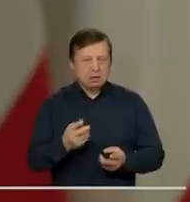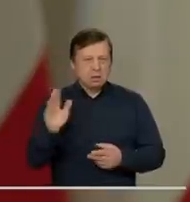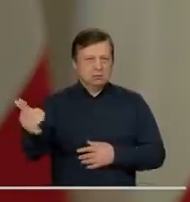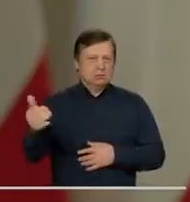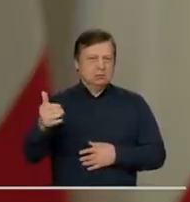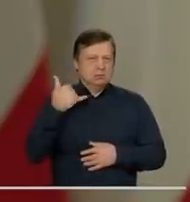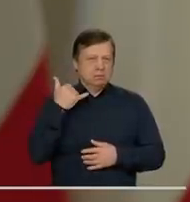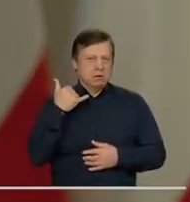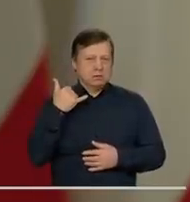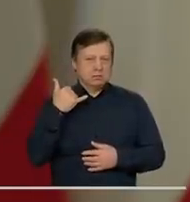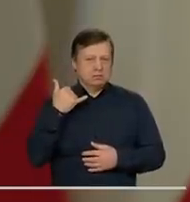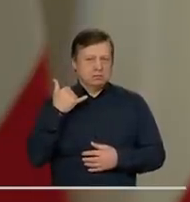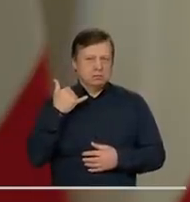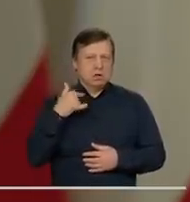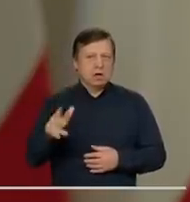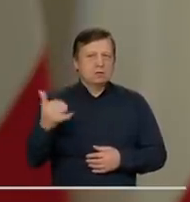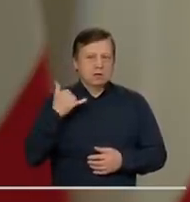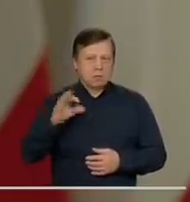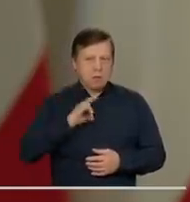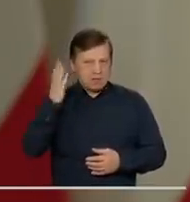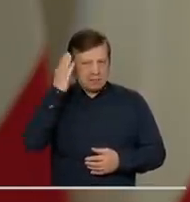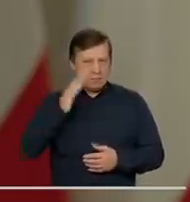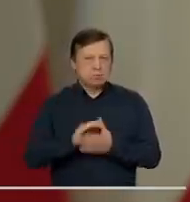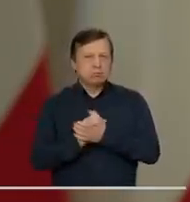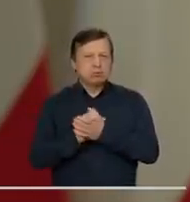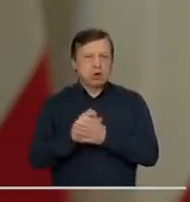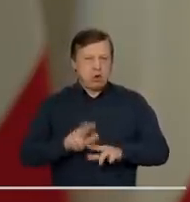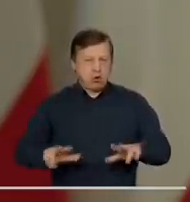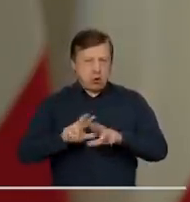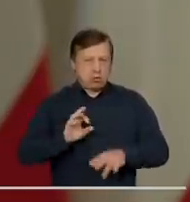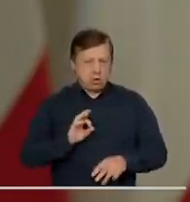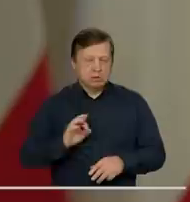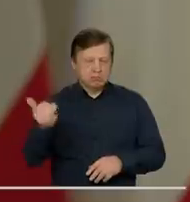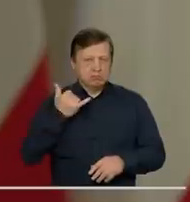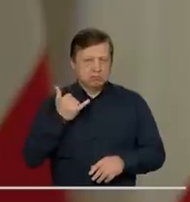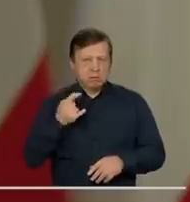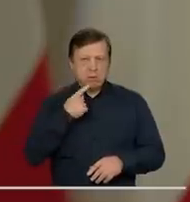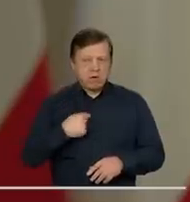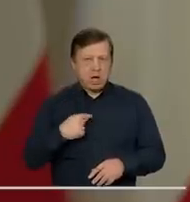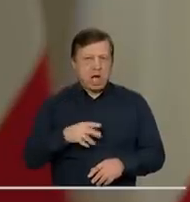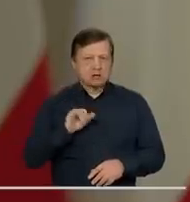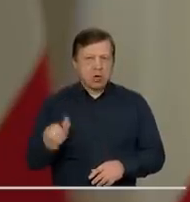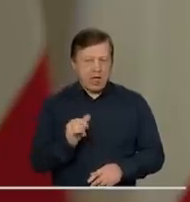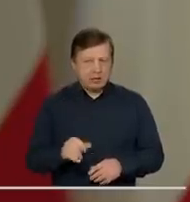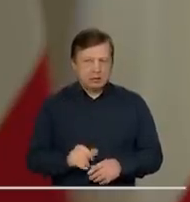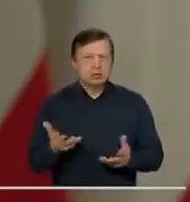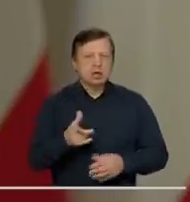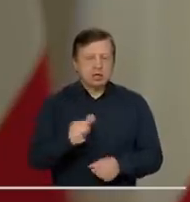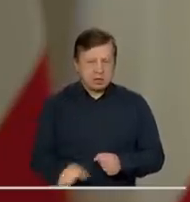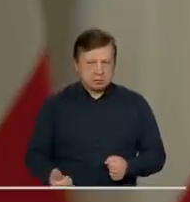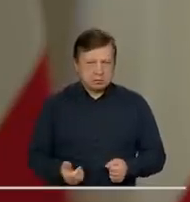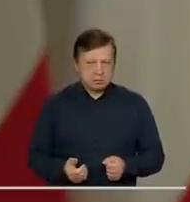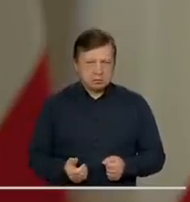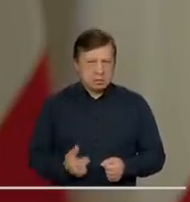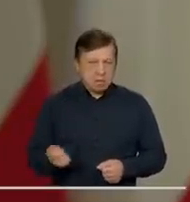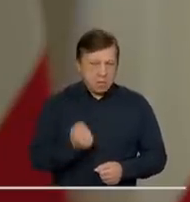dzwonek telefonu. To dzwoniła nasza znajoma, przyjaciółka naszej rodziny. Powiedziała: Andrzej, gdzie ty jesteś?